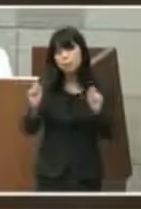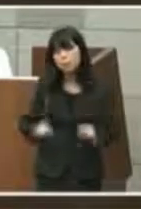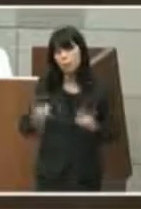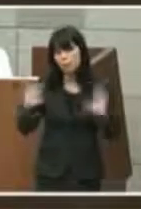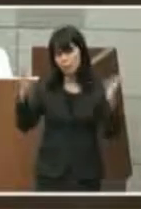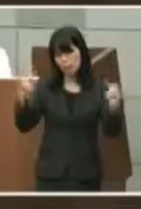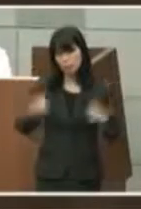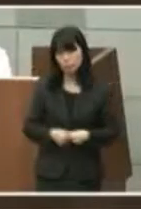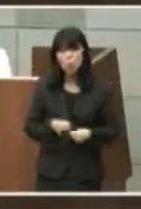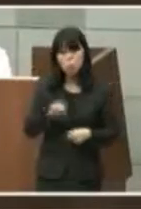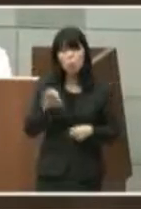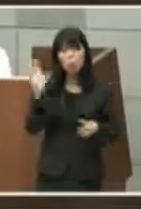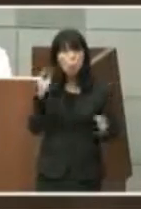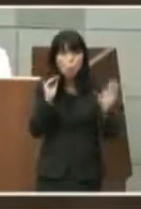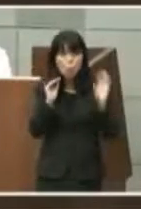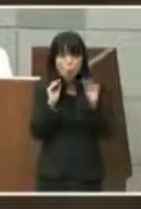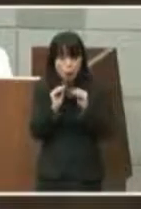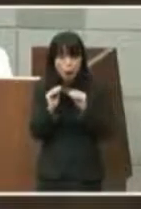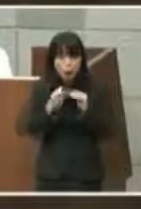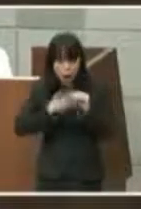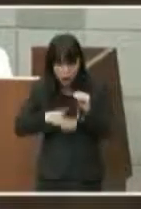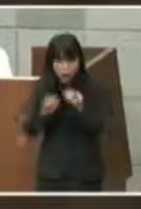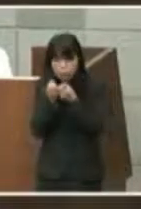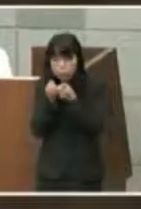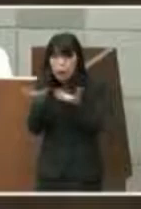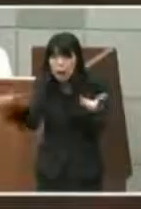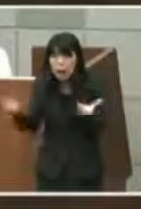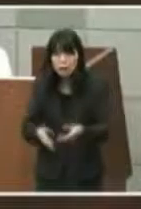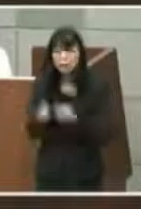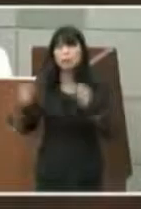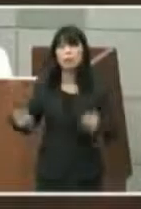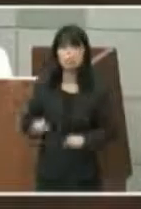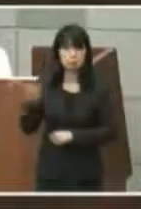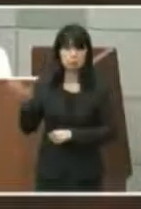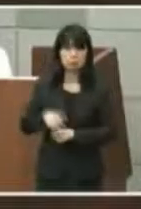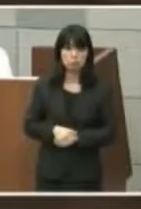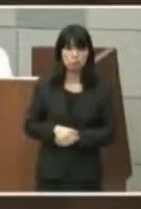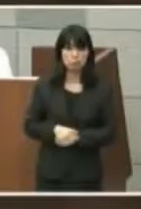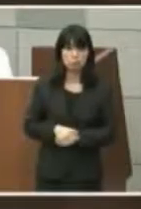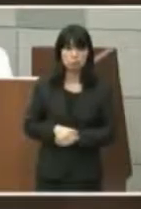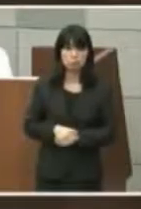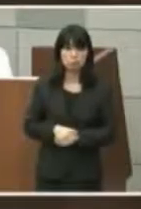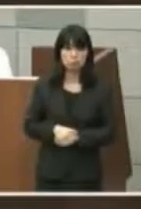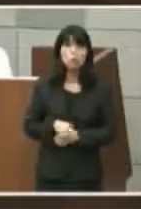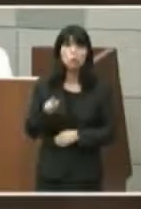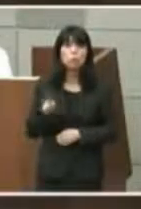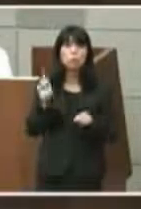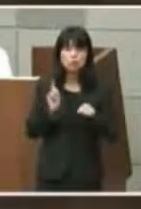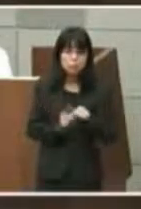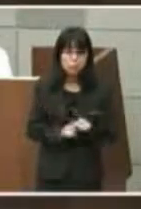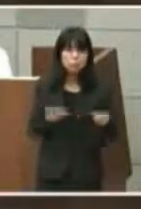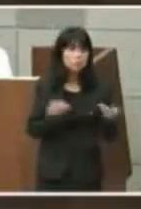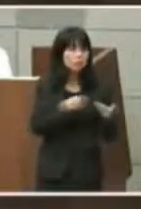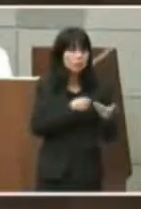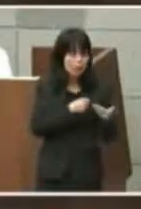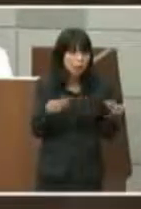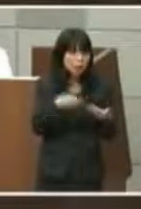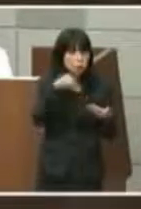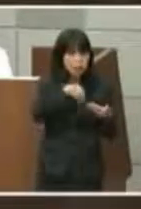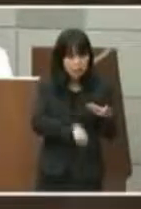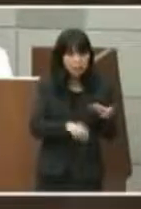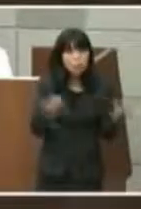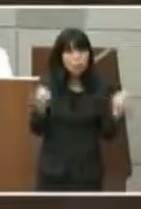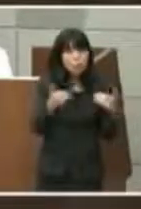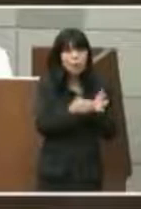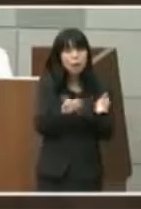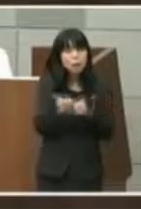なく、その情報を漏洩することが問題であると考えております。このため職員が職務上必要